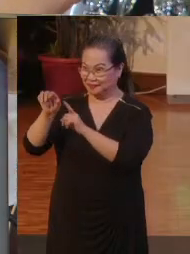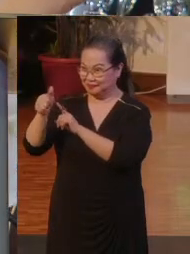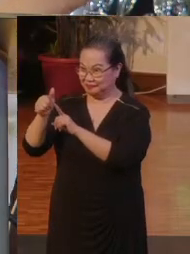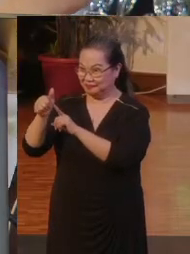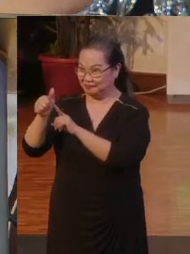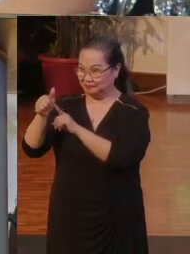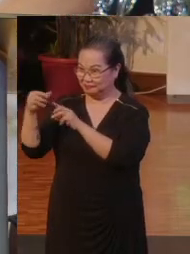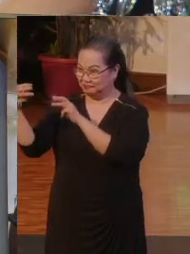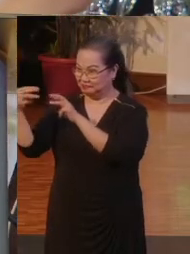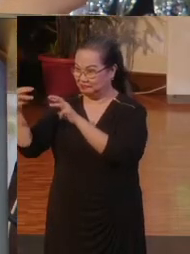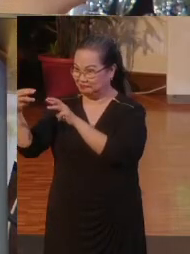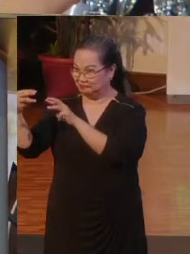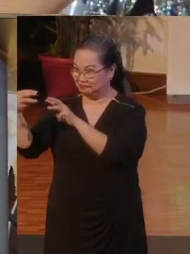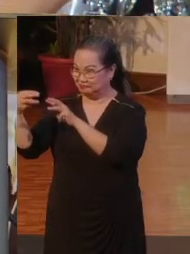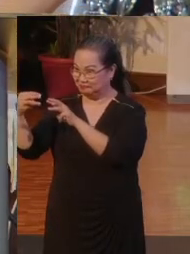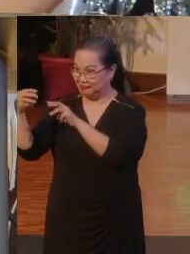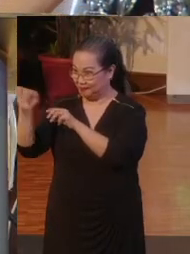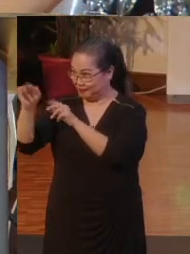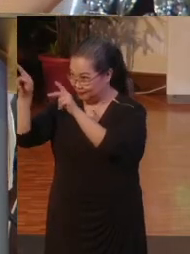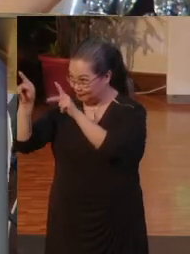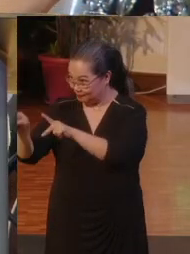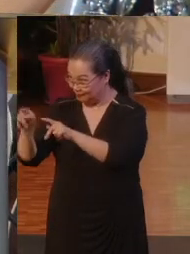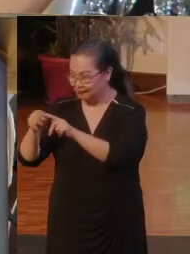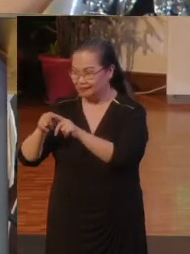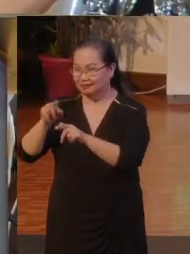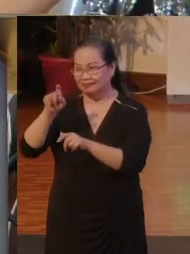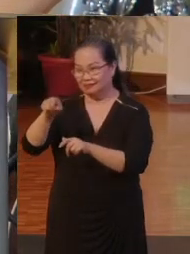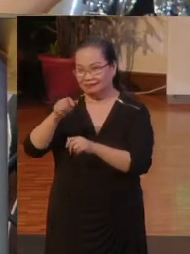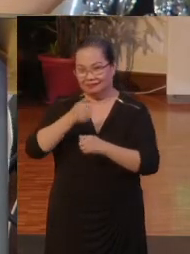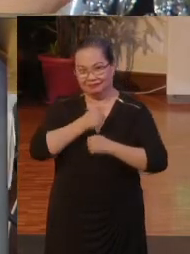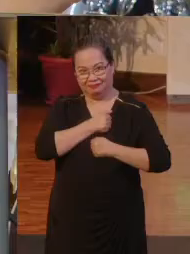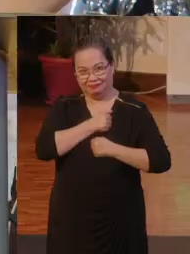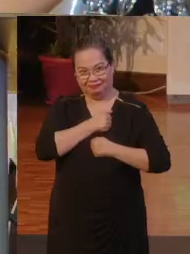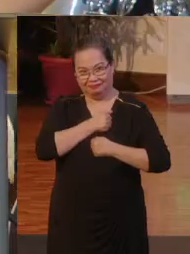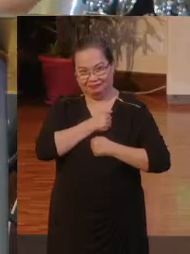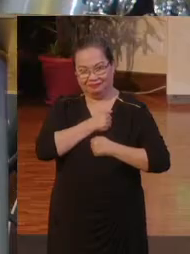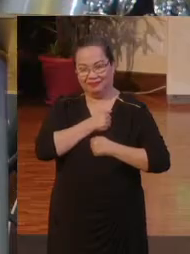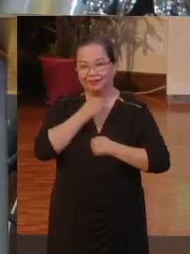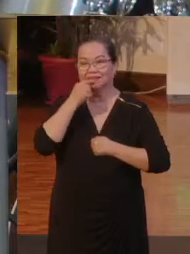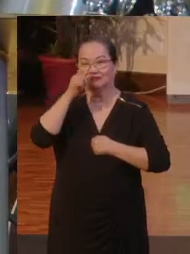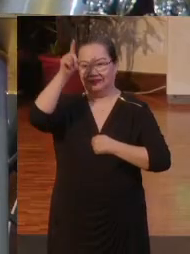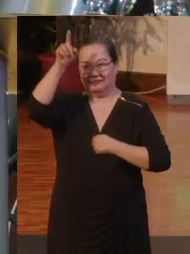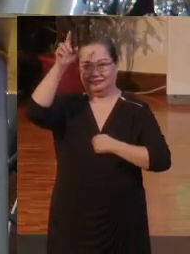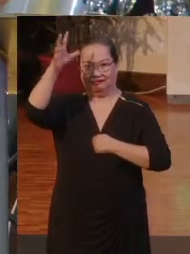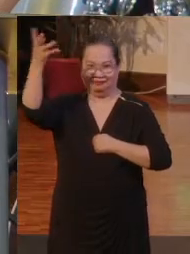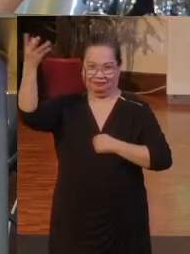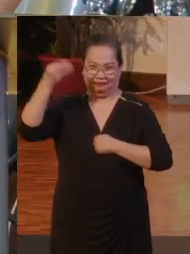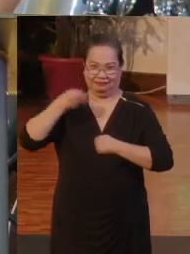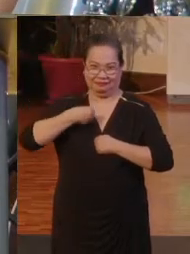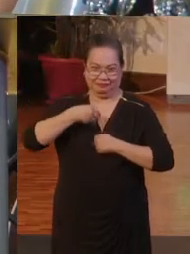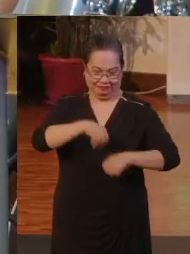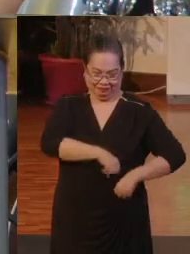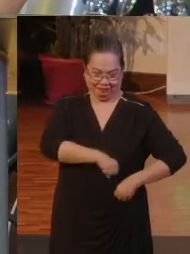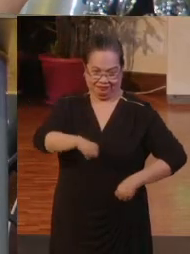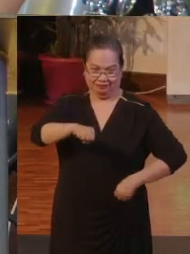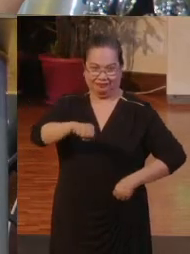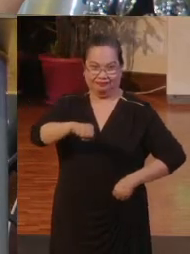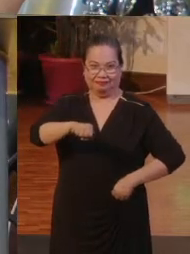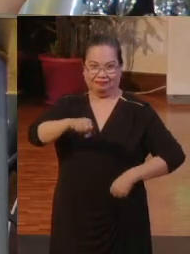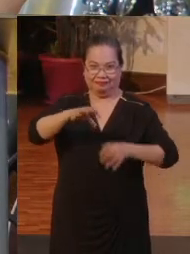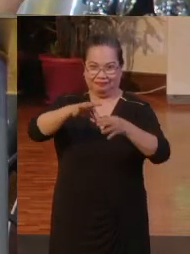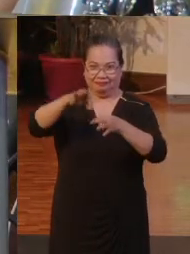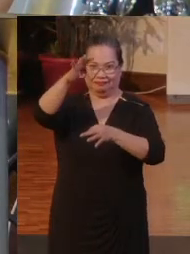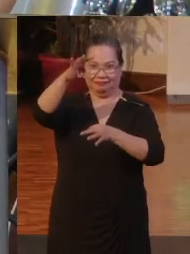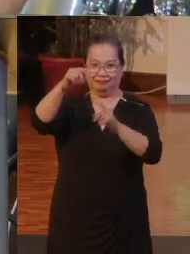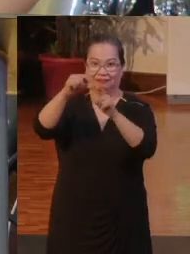against flesh and blood. Kaya kailangan natin yung armor of God. Kaya kailangan natin yung sword of the Spirit, ang